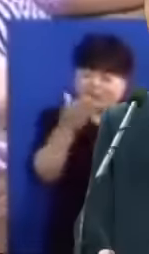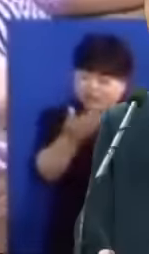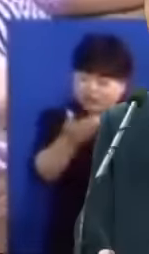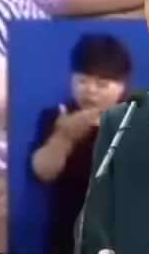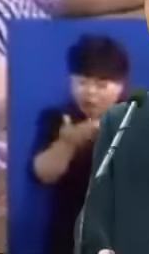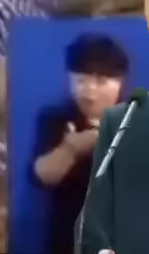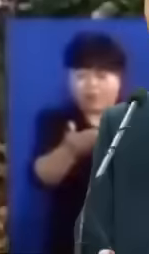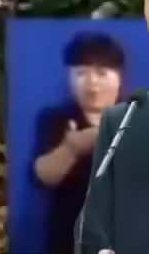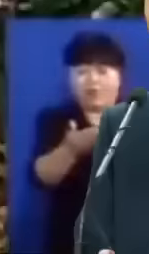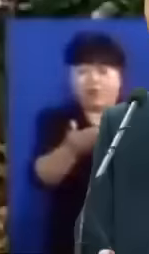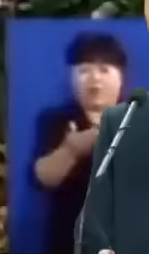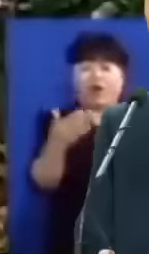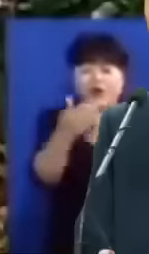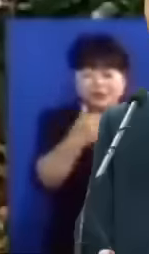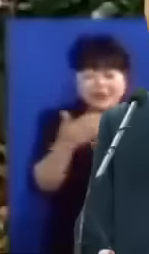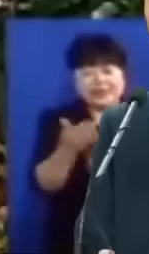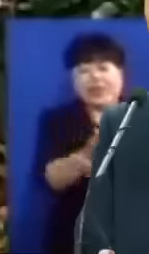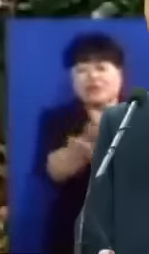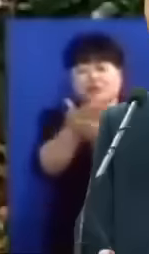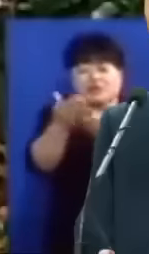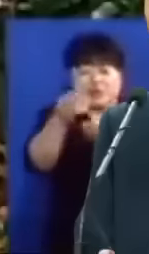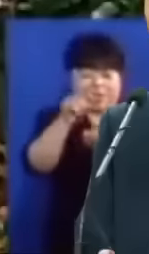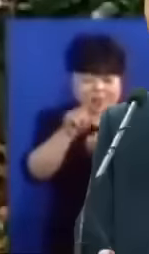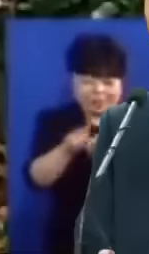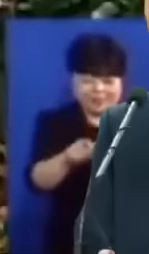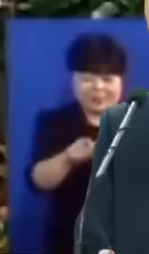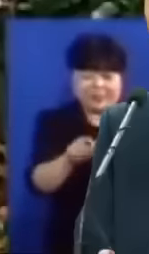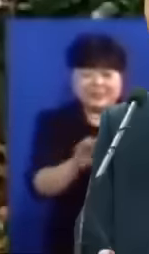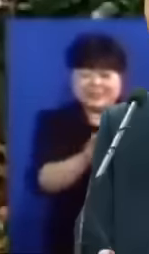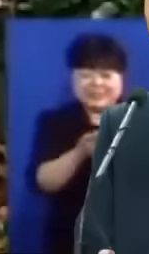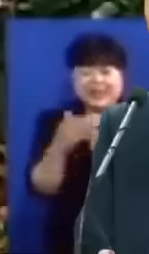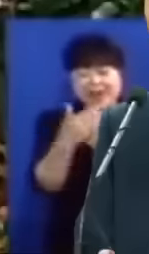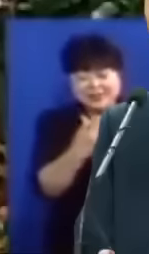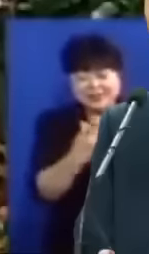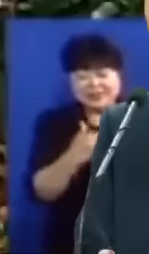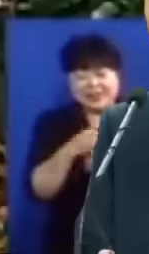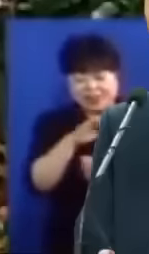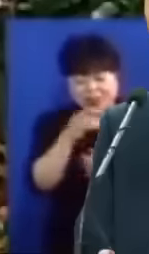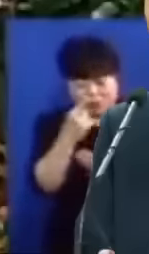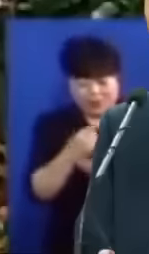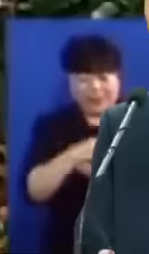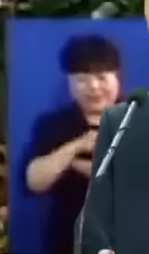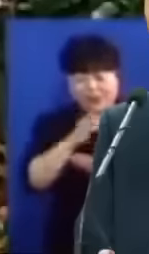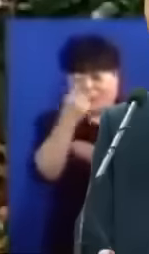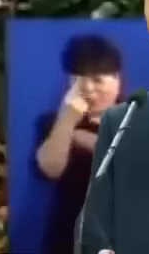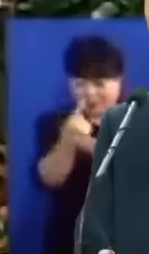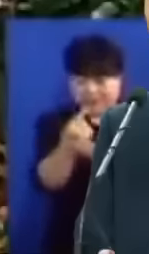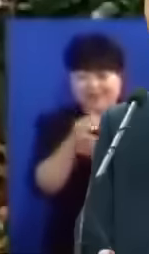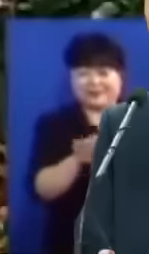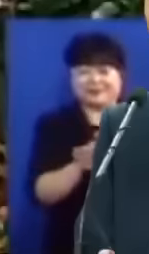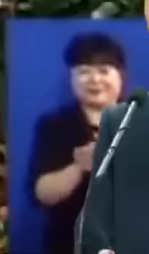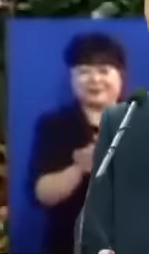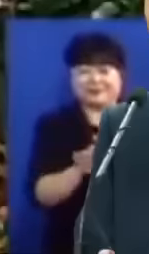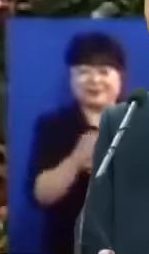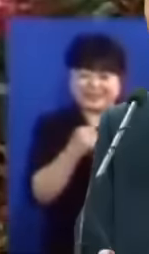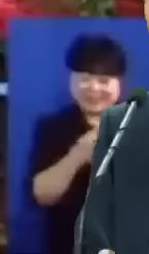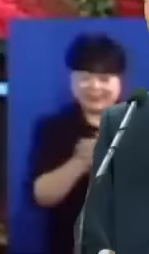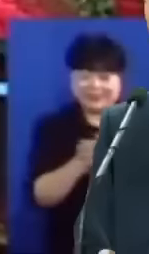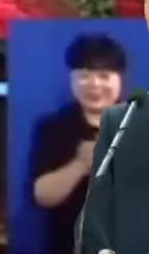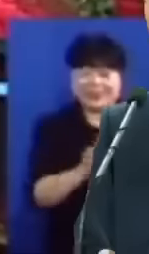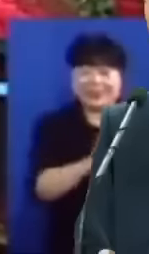사랑해주고 은혜를 나누어주면 그 사랑과 은혜가 내게로 다 돌아오게 되는 것입니다.